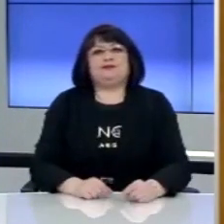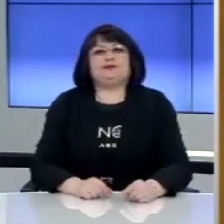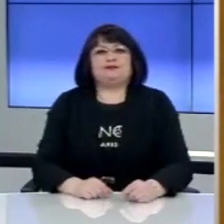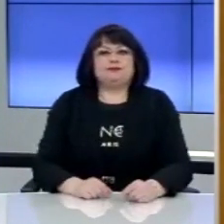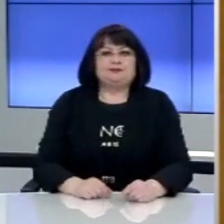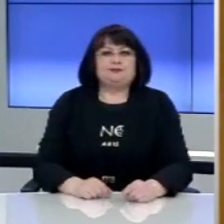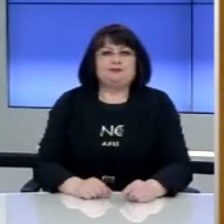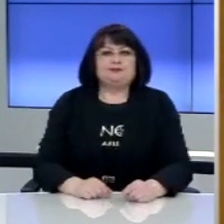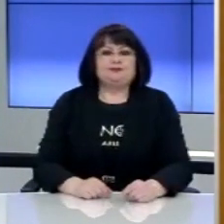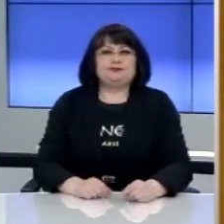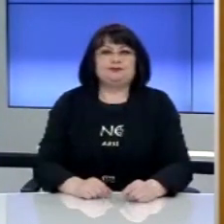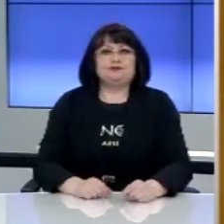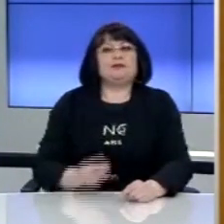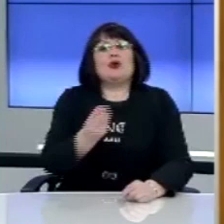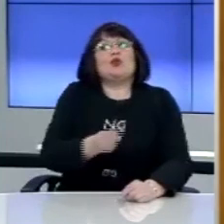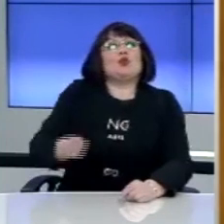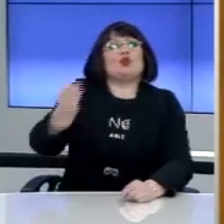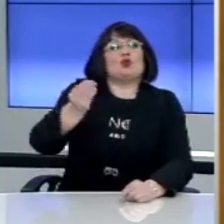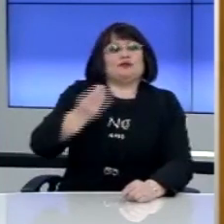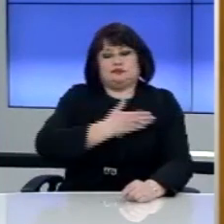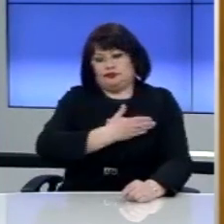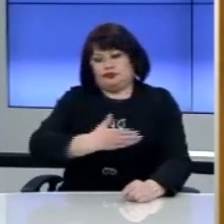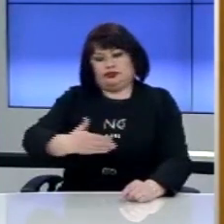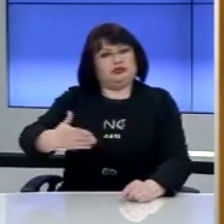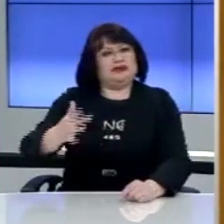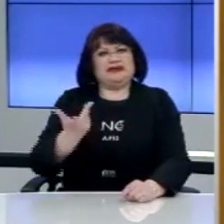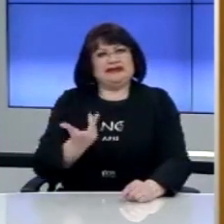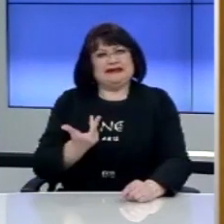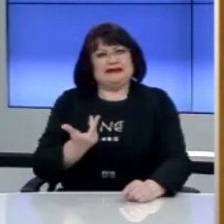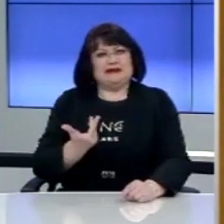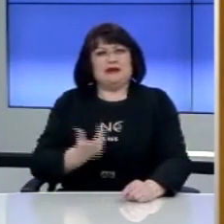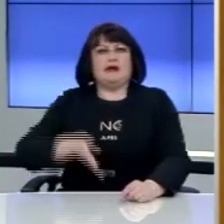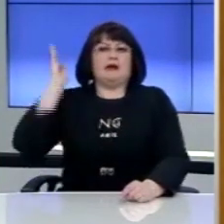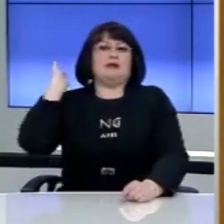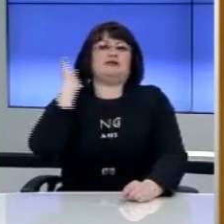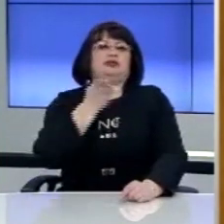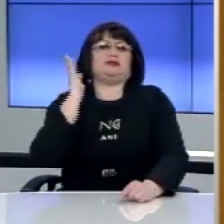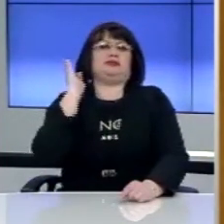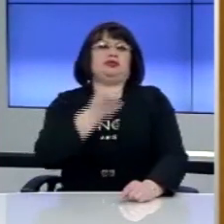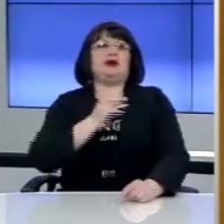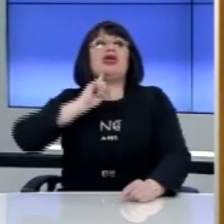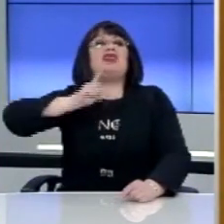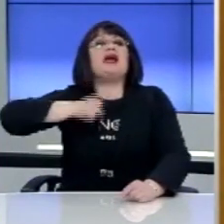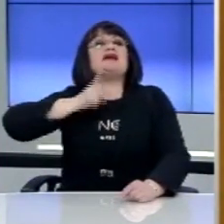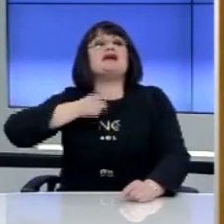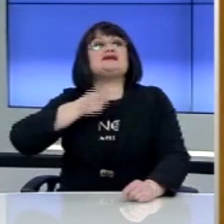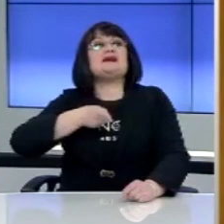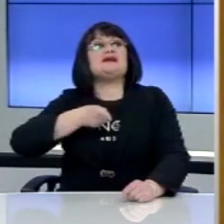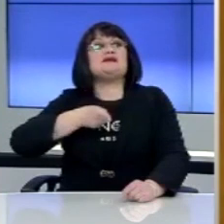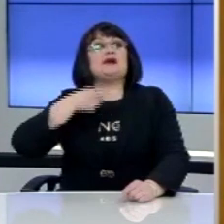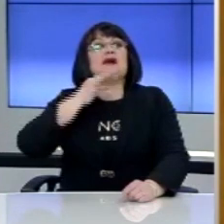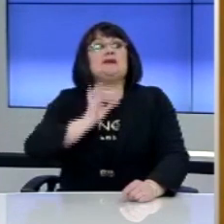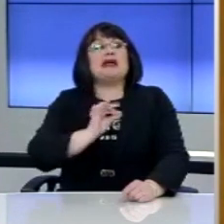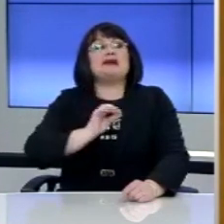Παραπέρα, φροντίσατε αυτό το διάστημα να δυναμώσετε την καταστολή με διατάξεις που τσακίζουν